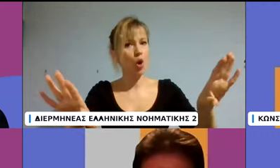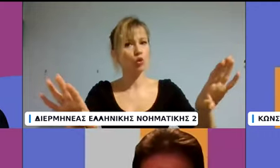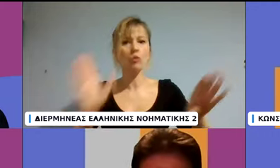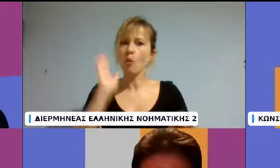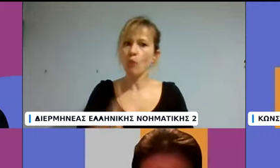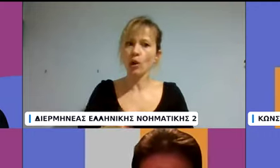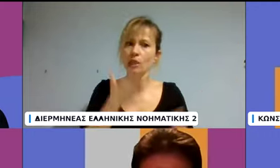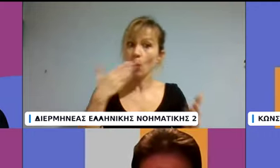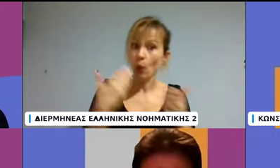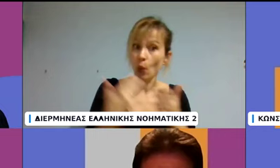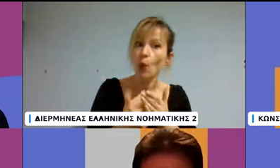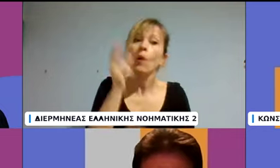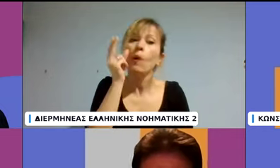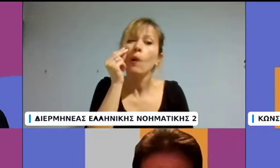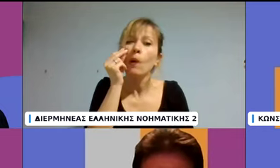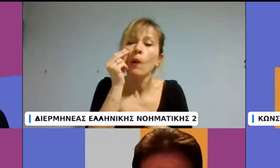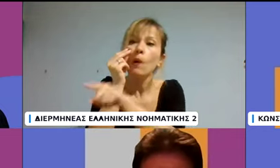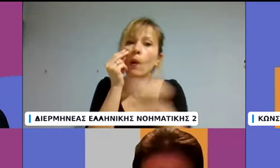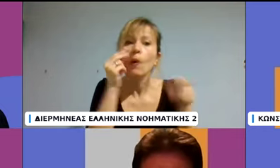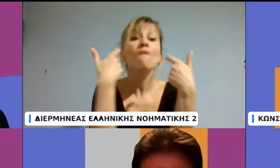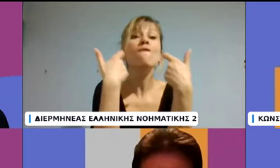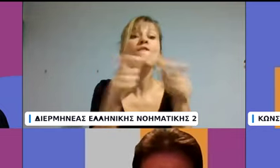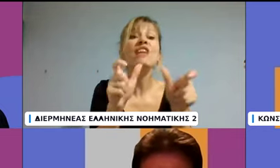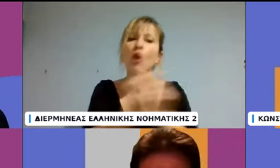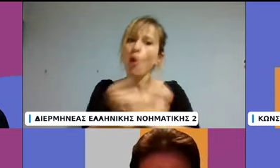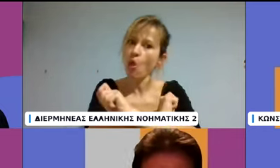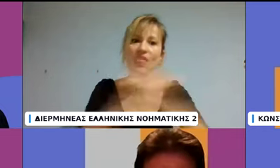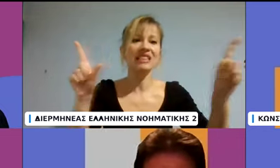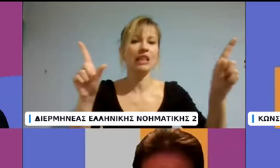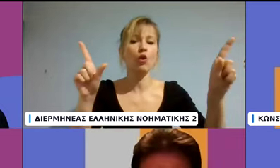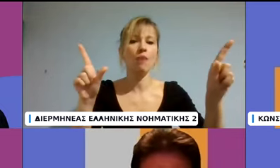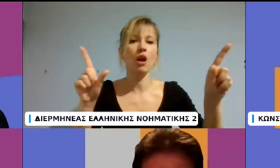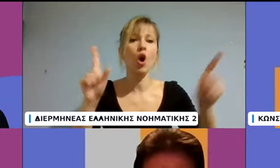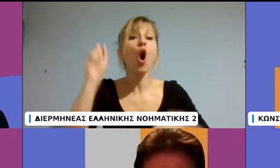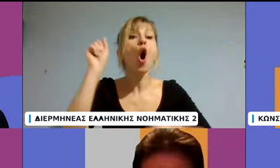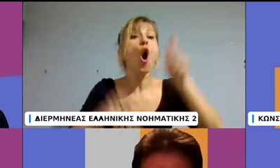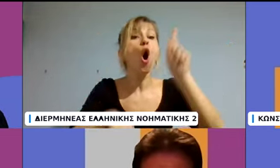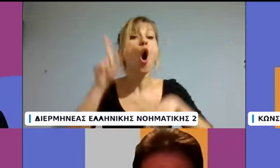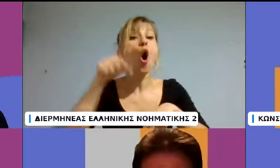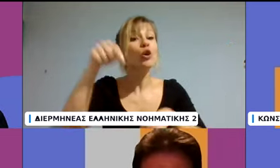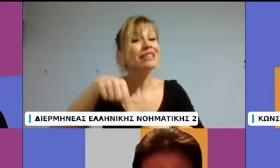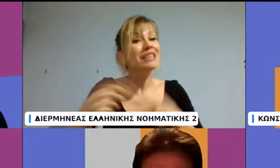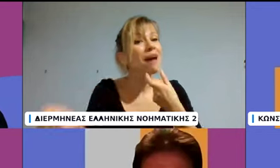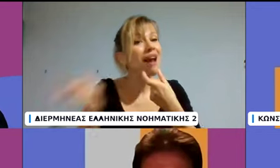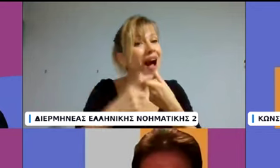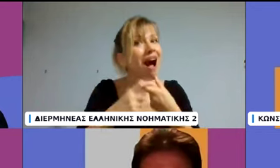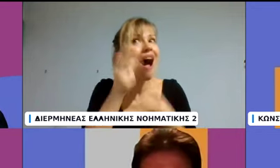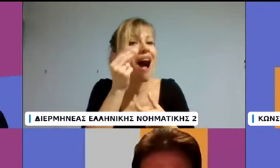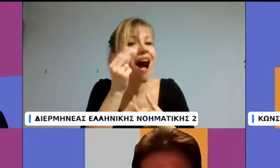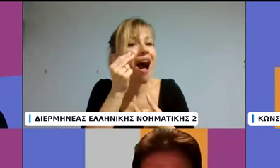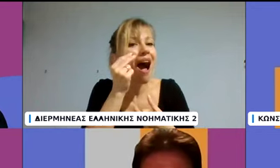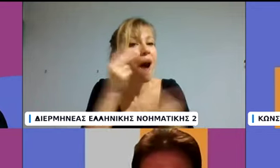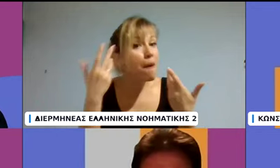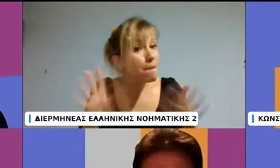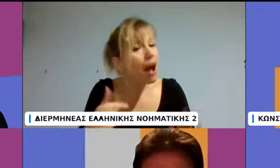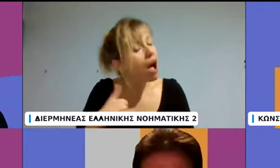Εννοείται ότι θα στείλουμε την καταγραφή σε όσους και όσες ήσαν, μπήκατε σήμερα, κάνατε τον κόπο να μας παρακολουθήσετε σήμερα.